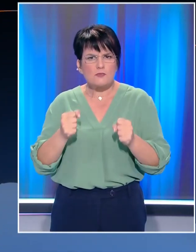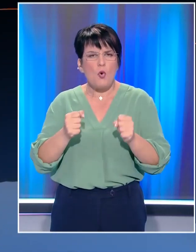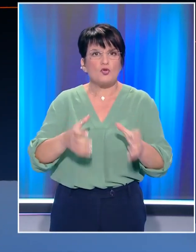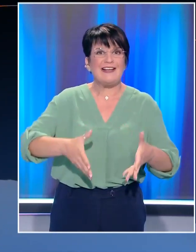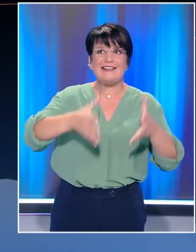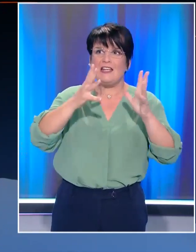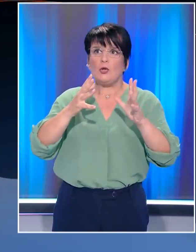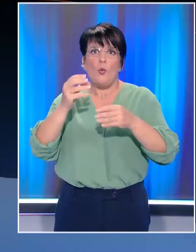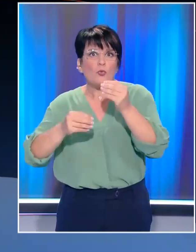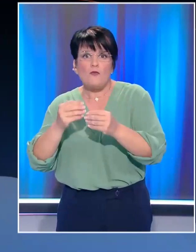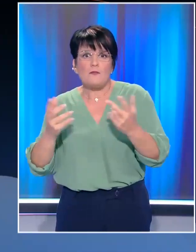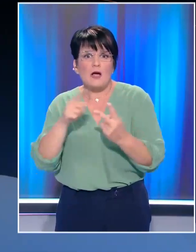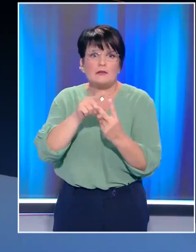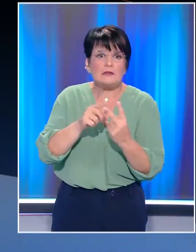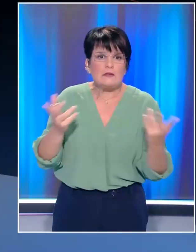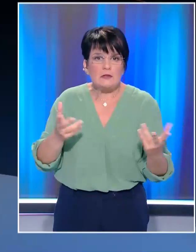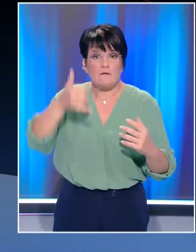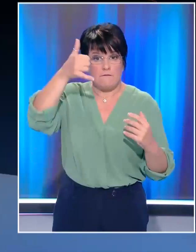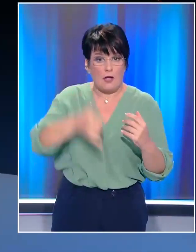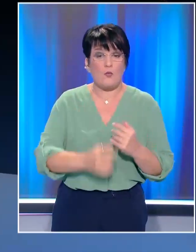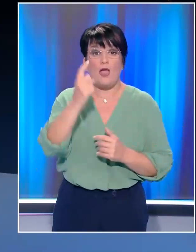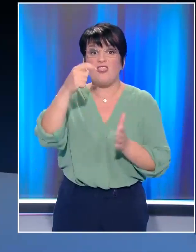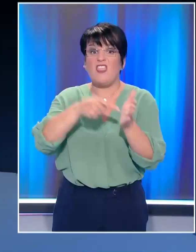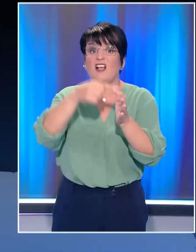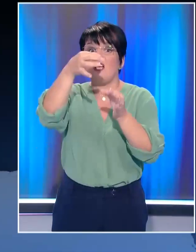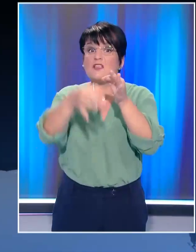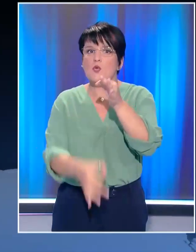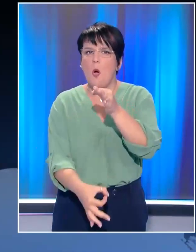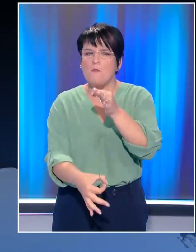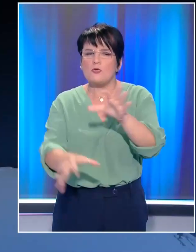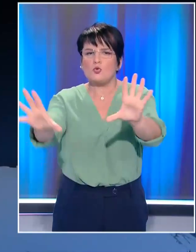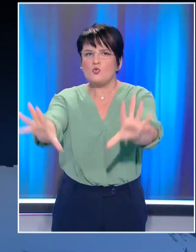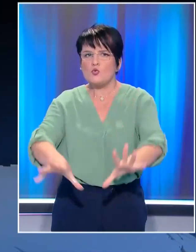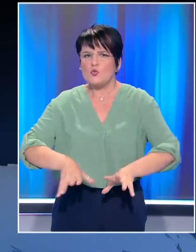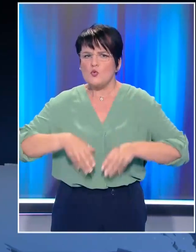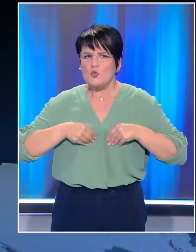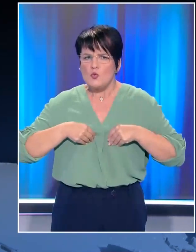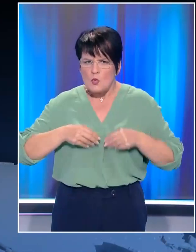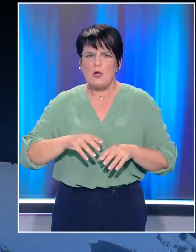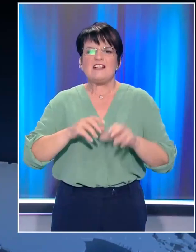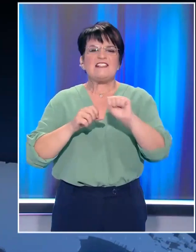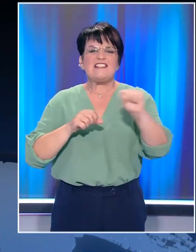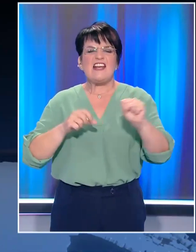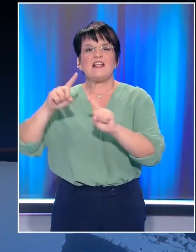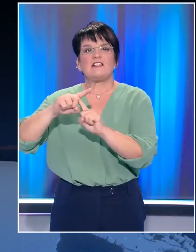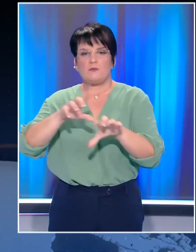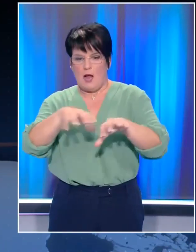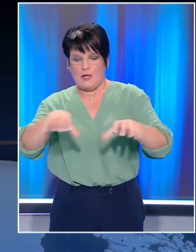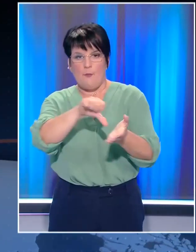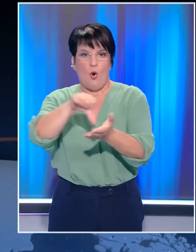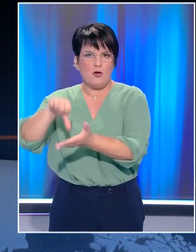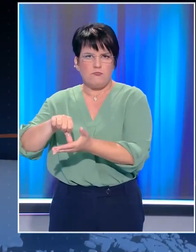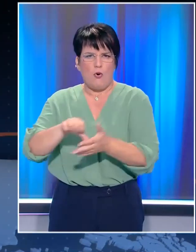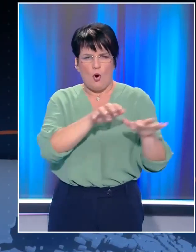thing? Ο σεισμός είχε μικρό εστιακό βάθος, μόλις 10 χιλιόμετρα, και έγινε αισθητός μέχρι το Σίδνεϊ και την Τασμανία.